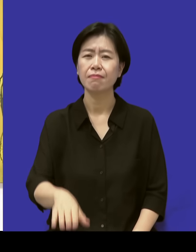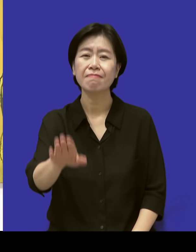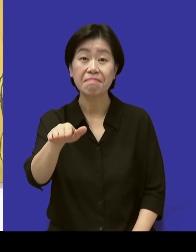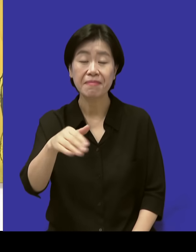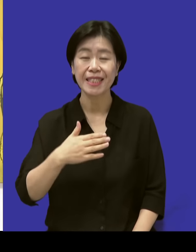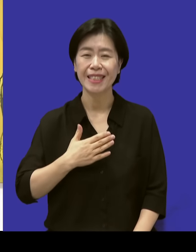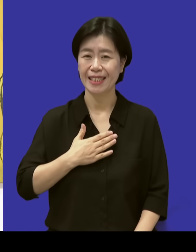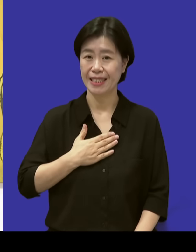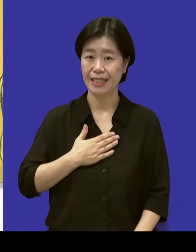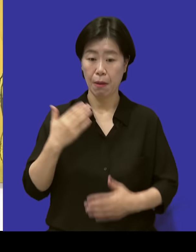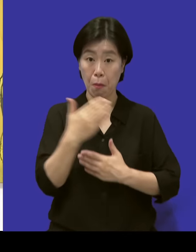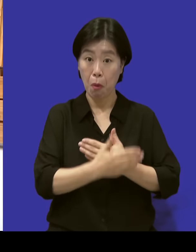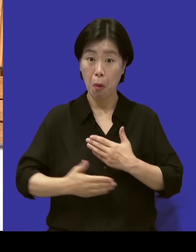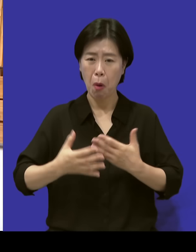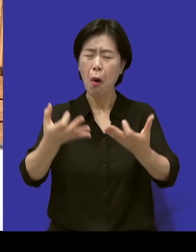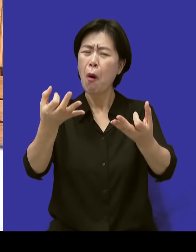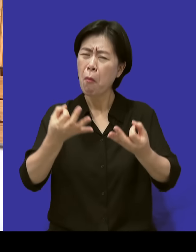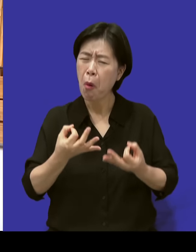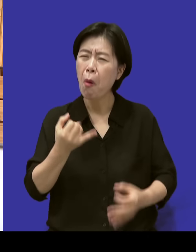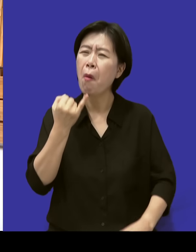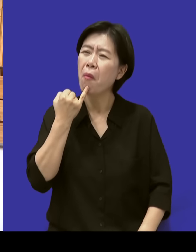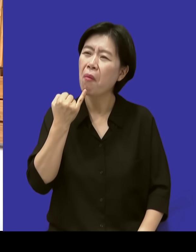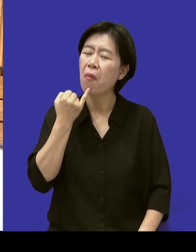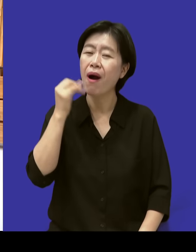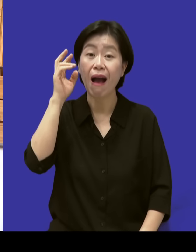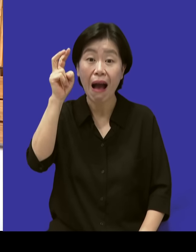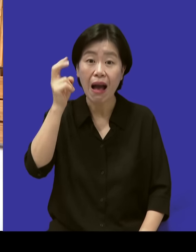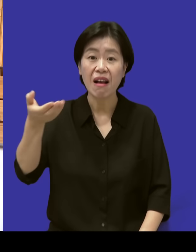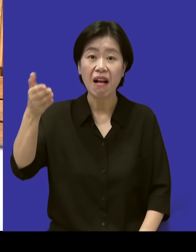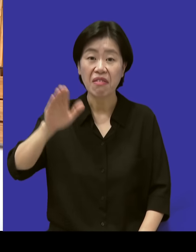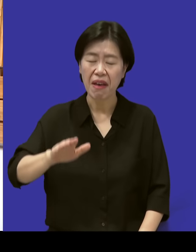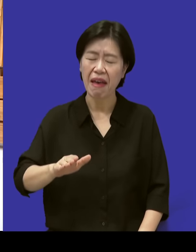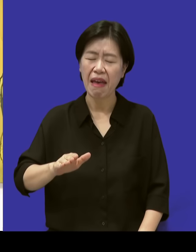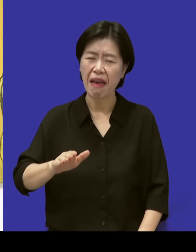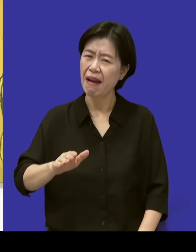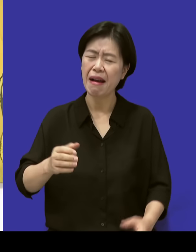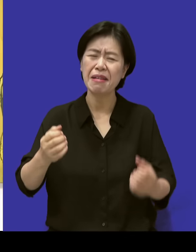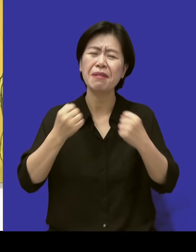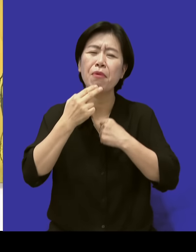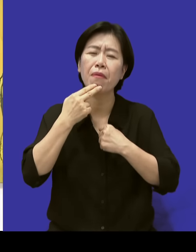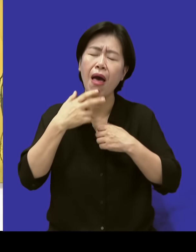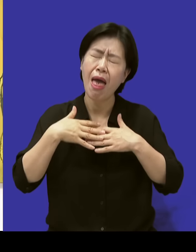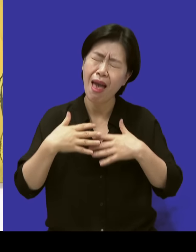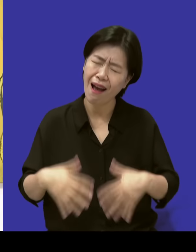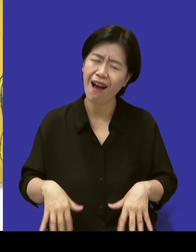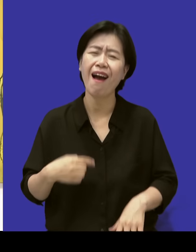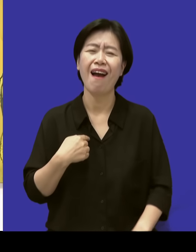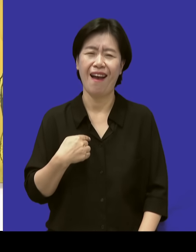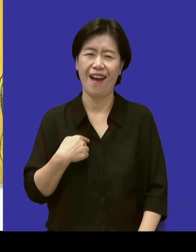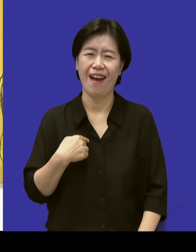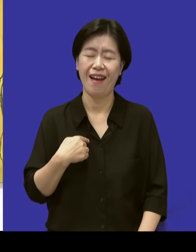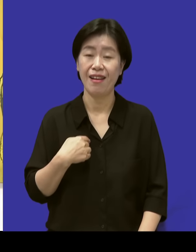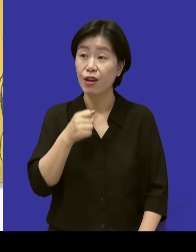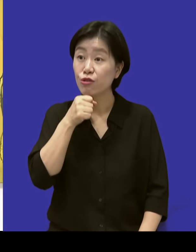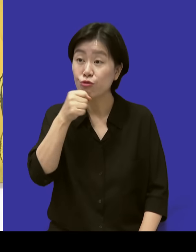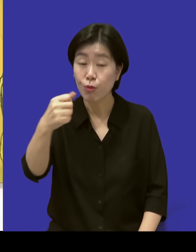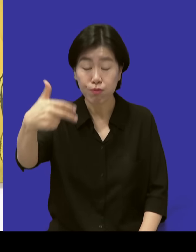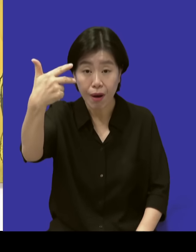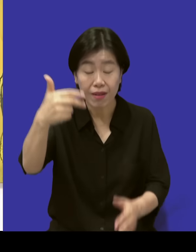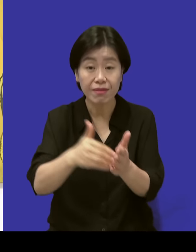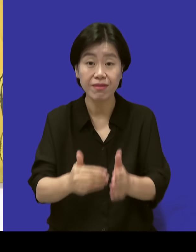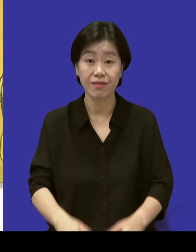몸 관상용이다. 실전에는 쓸모가 없다. 저 진짜 약하다 이렇게 했더니 예.